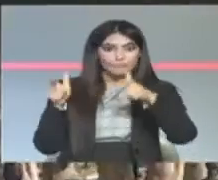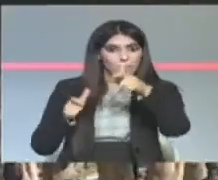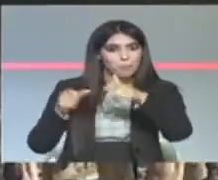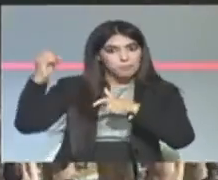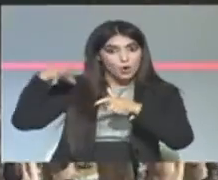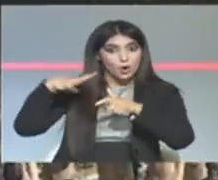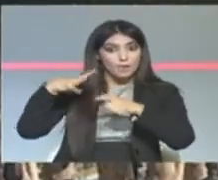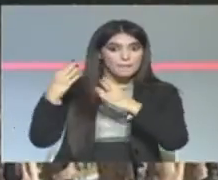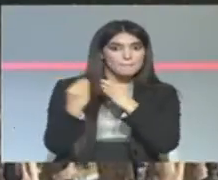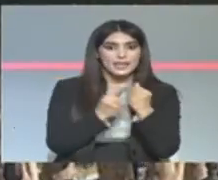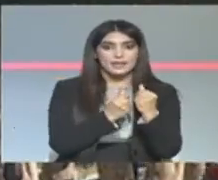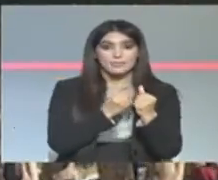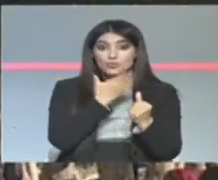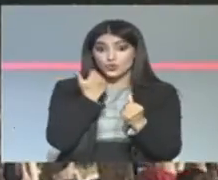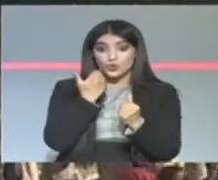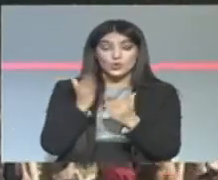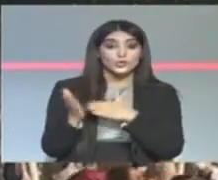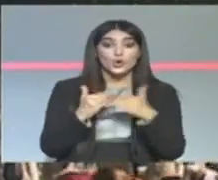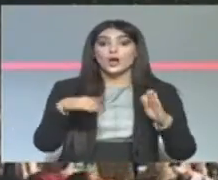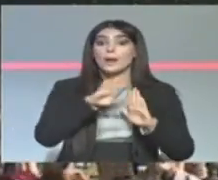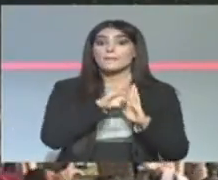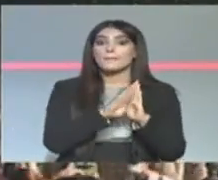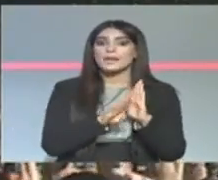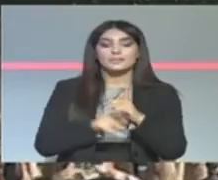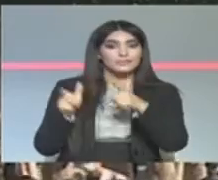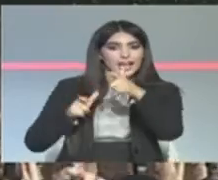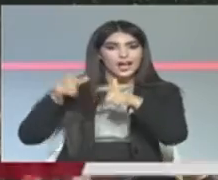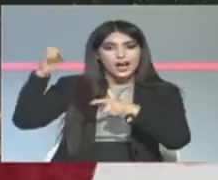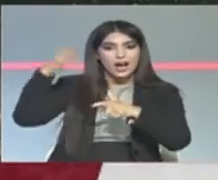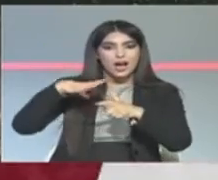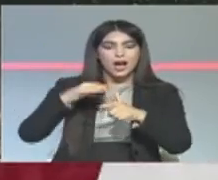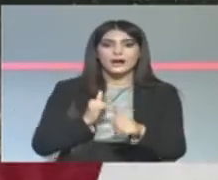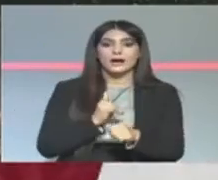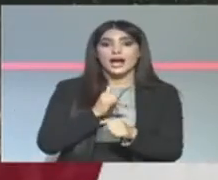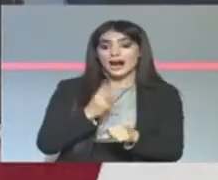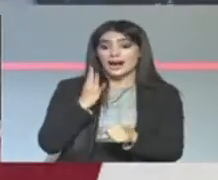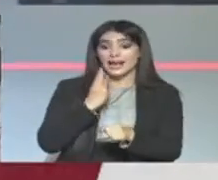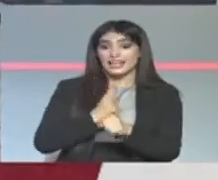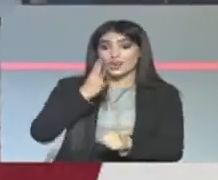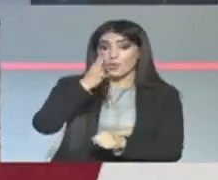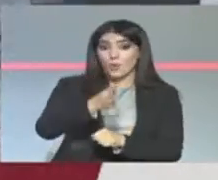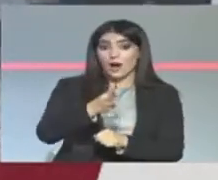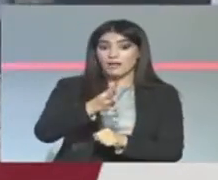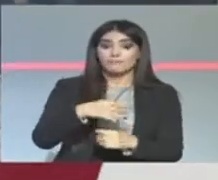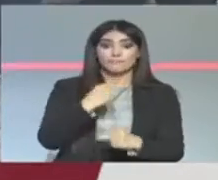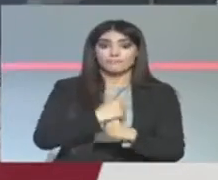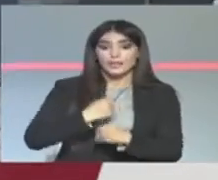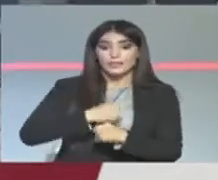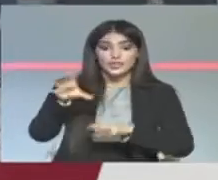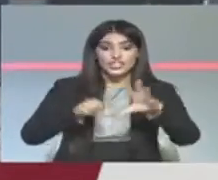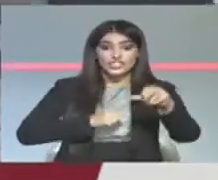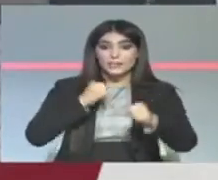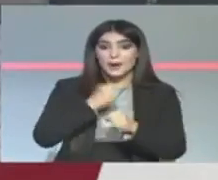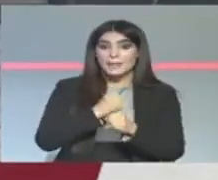عمليا سيساهم هذا البرنامج النموذجي الذي يمتد على اربع سنوات في خلق مواطن شغل جديده سيما